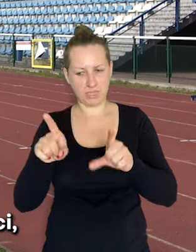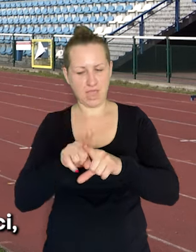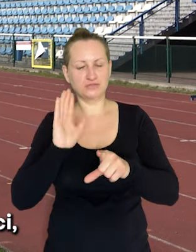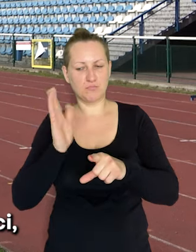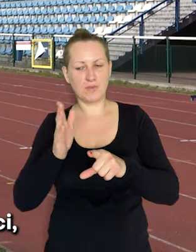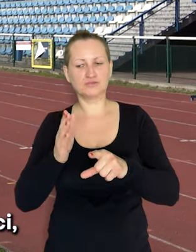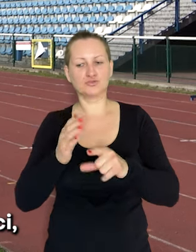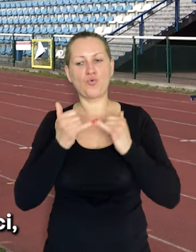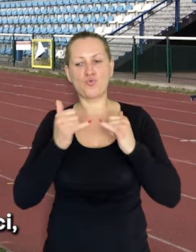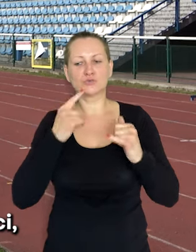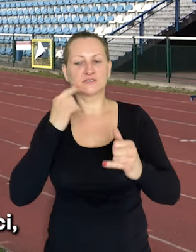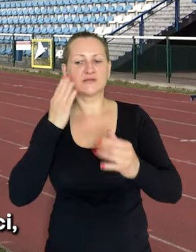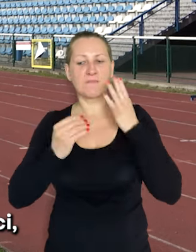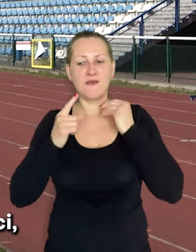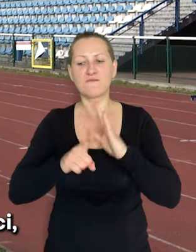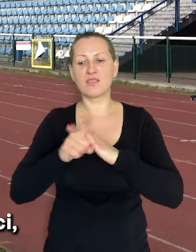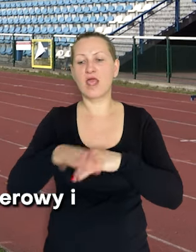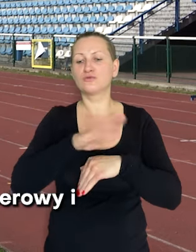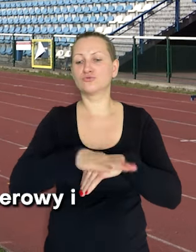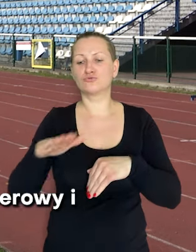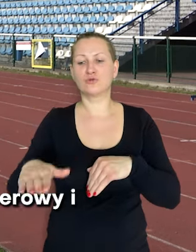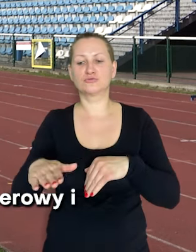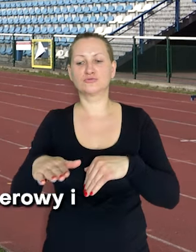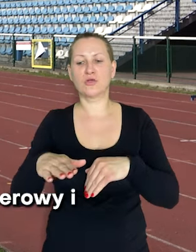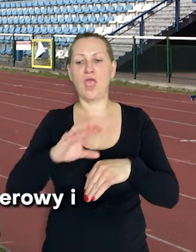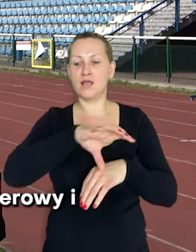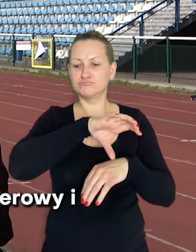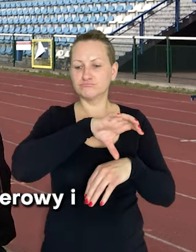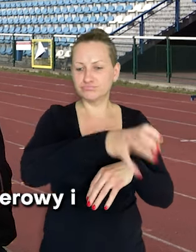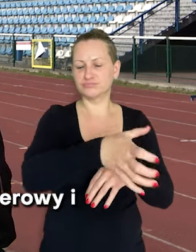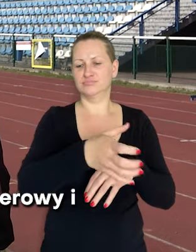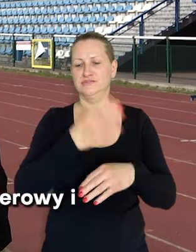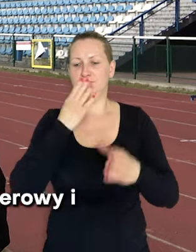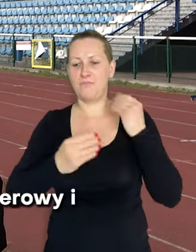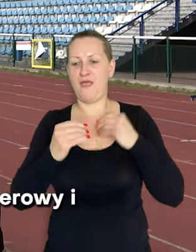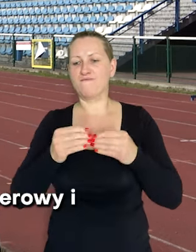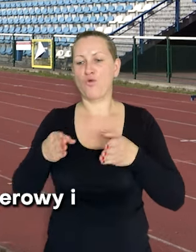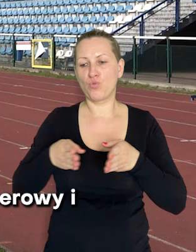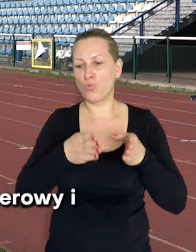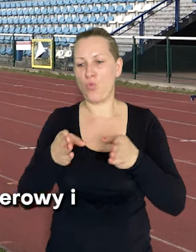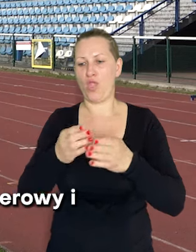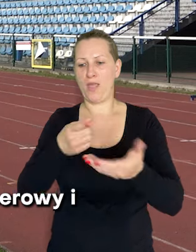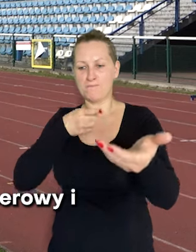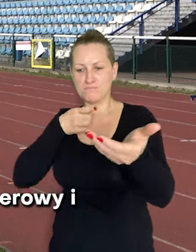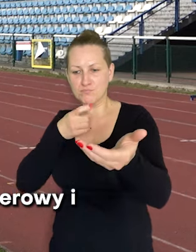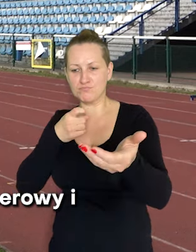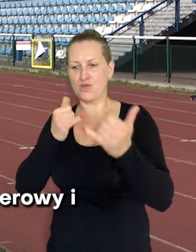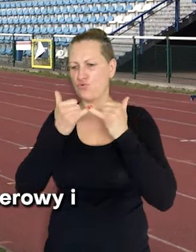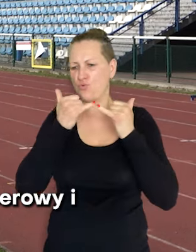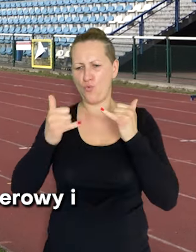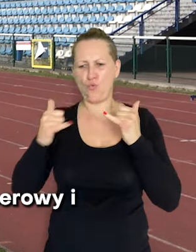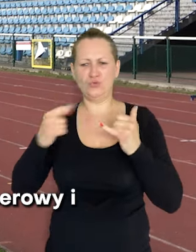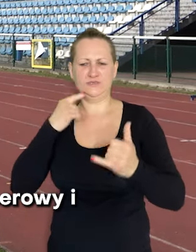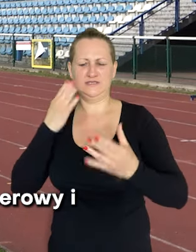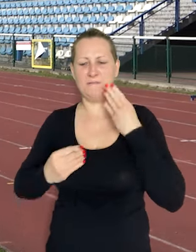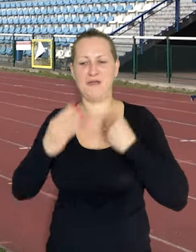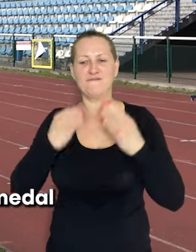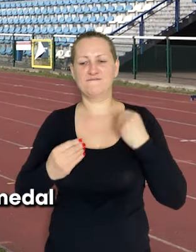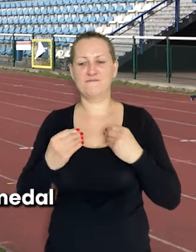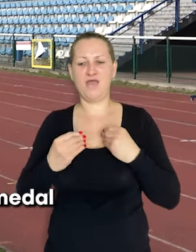Poza biegami będą też atrakcje dla dzieci, strefa rekreacyjna, tor przeszkód, paintball laserowy i wiele innych